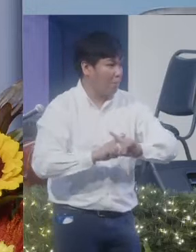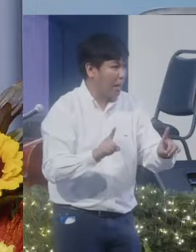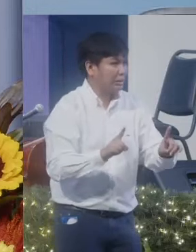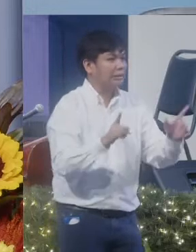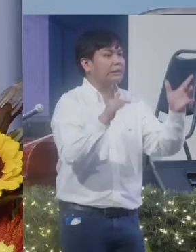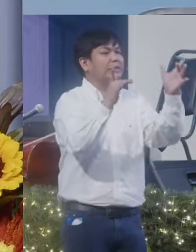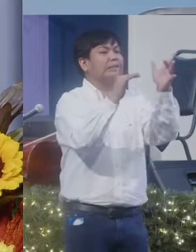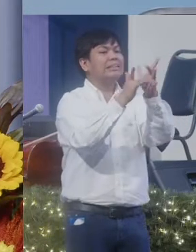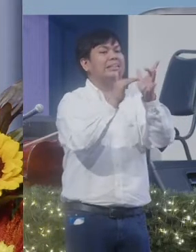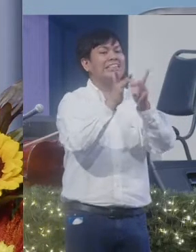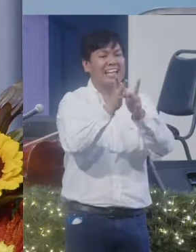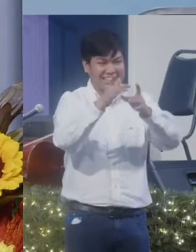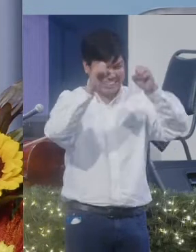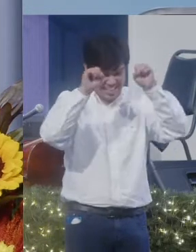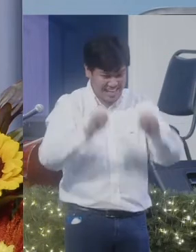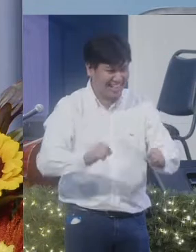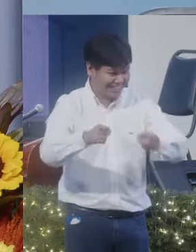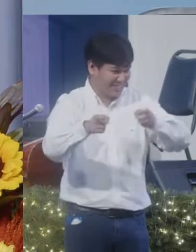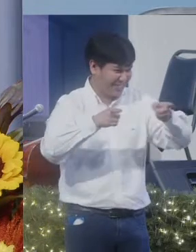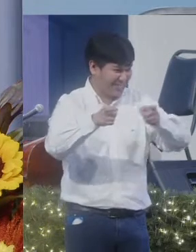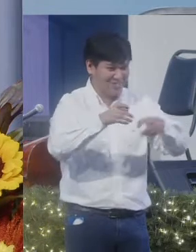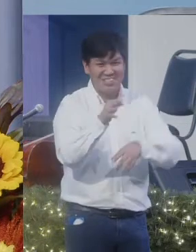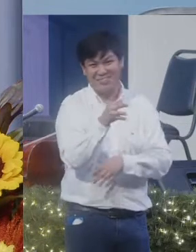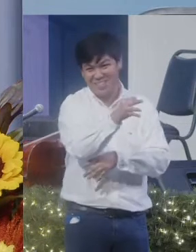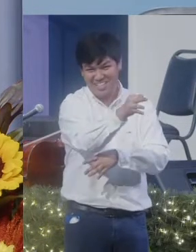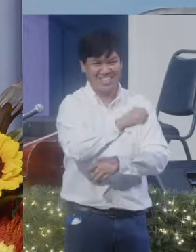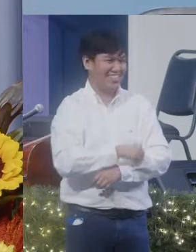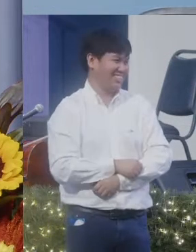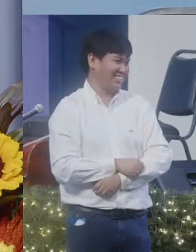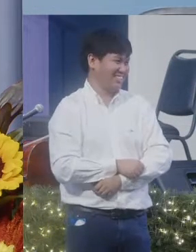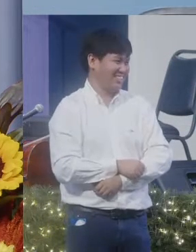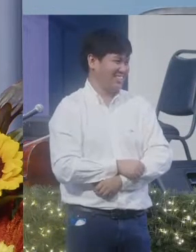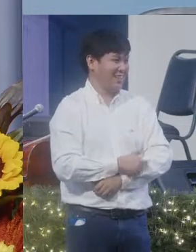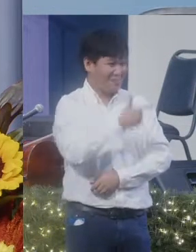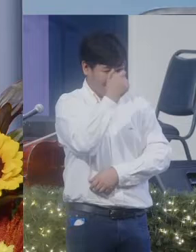na siya rin ang may likha. Siya rin ang gumawa ng mga isda